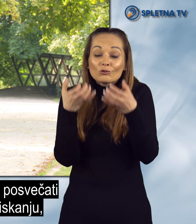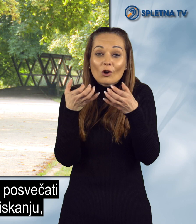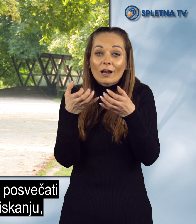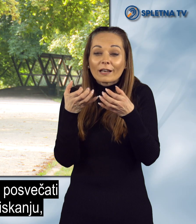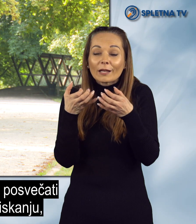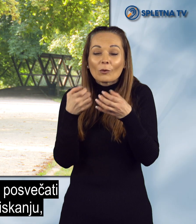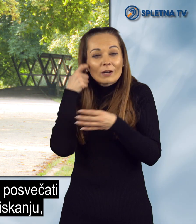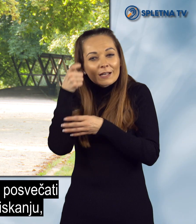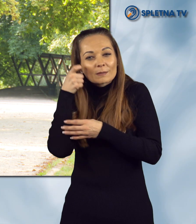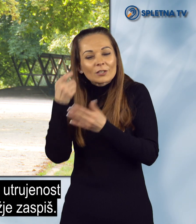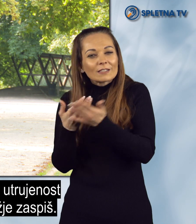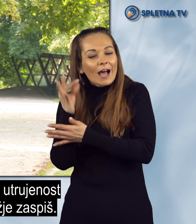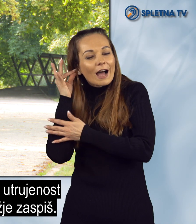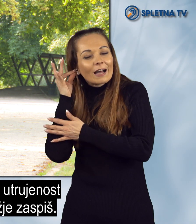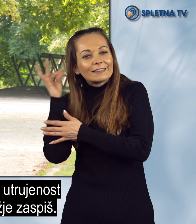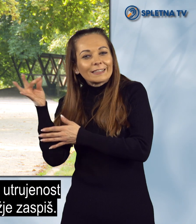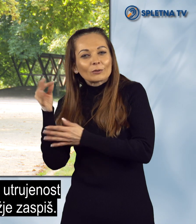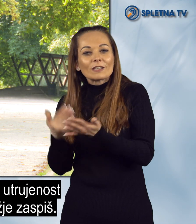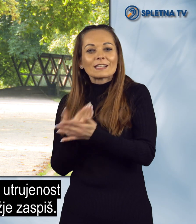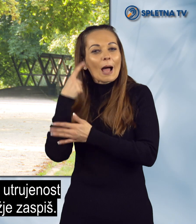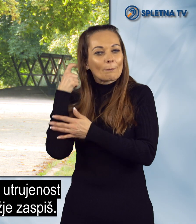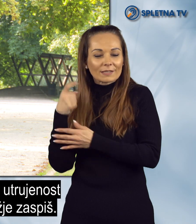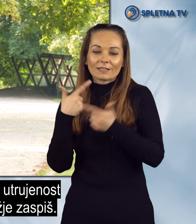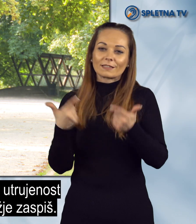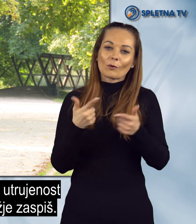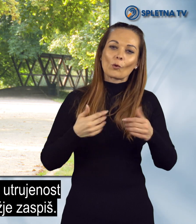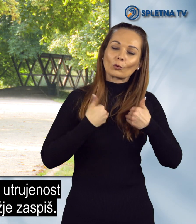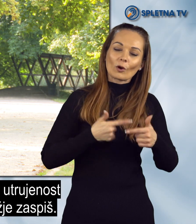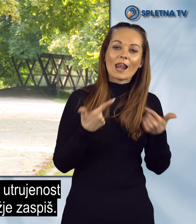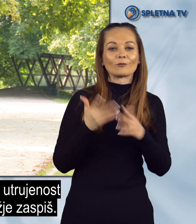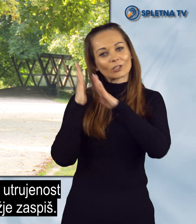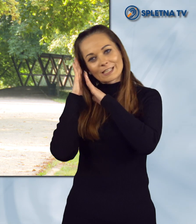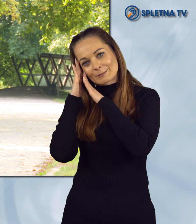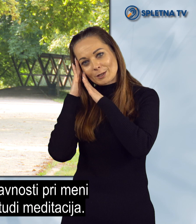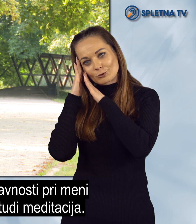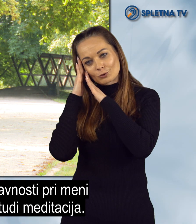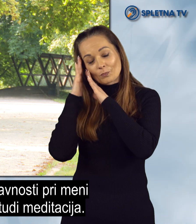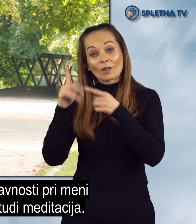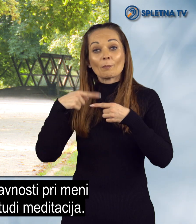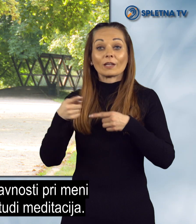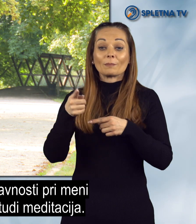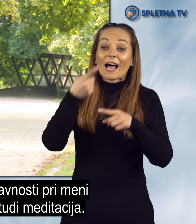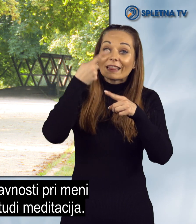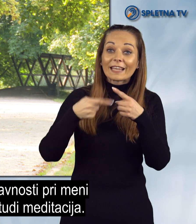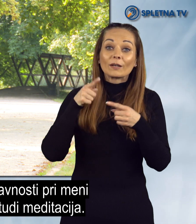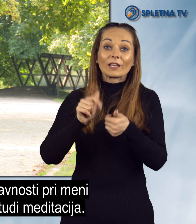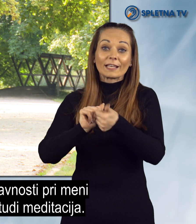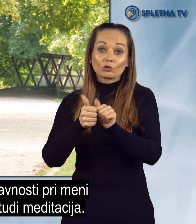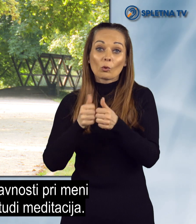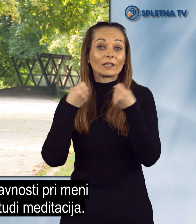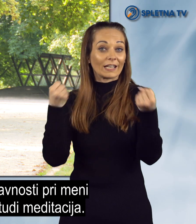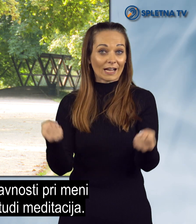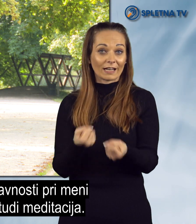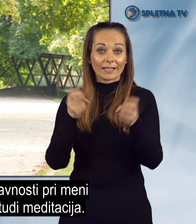hotel posvečati pozornost piskanju, te lahko pač fizična utrujenost premaga in lažje zaspiš, ne. Potem del teh